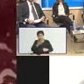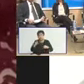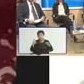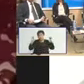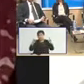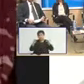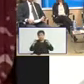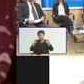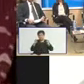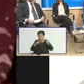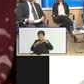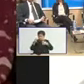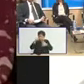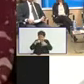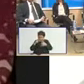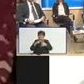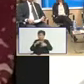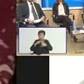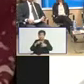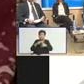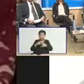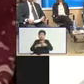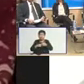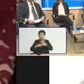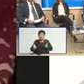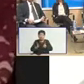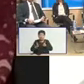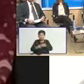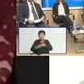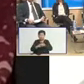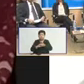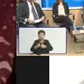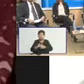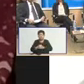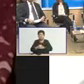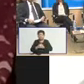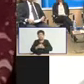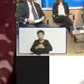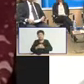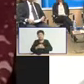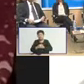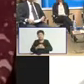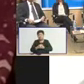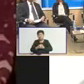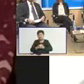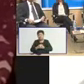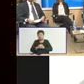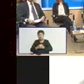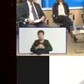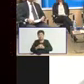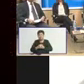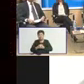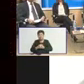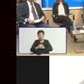เป็นคำขอที่ฉันไม่กล้าไปเพราะว่าเราต้องไปยังที่ตำรวจใช่ไห